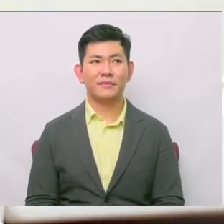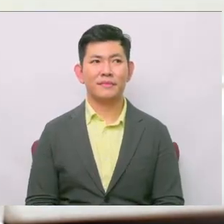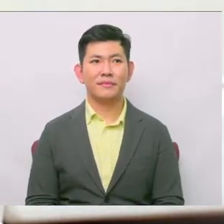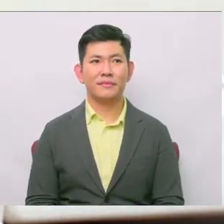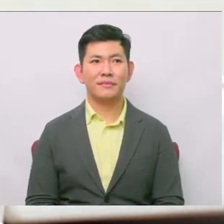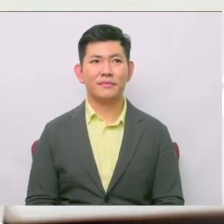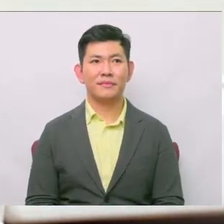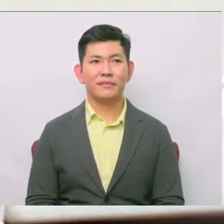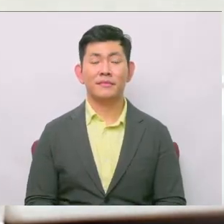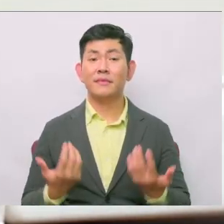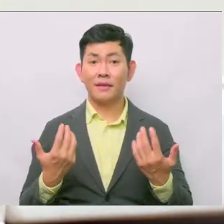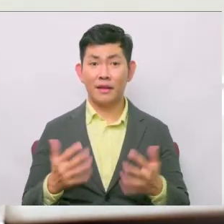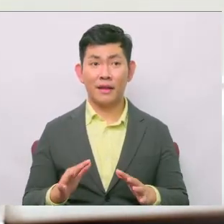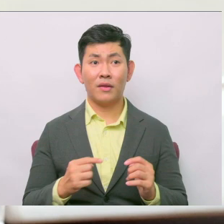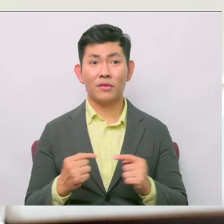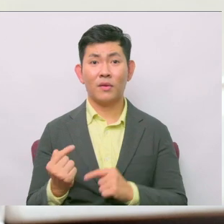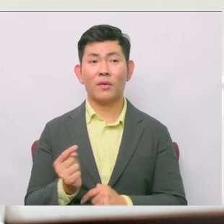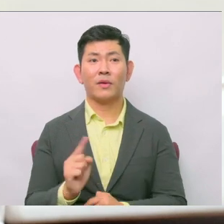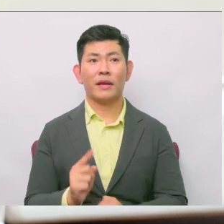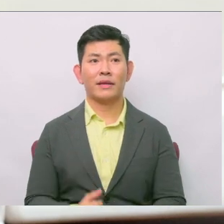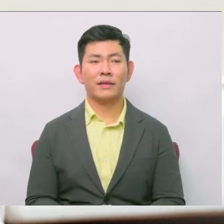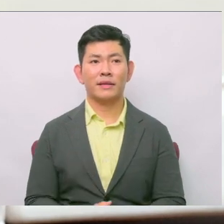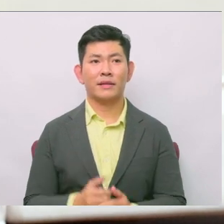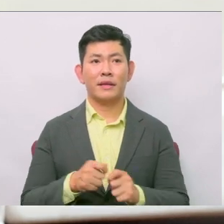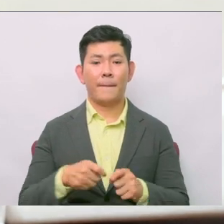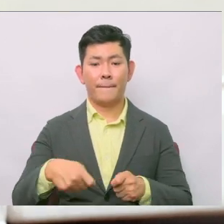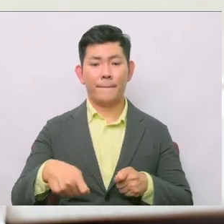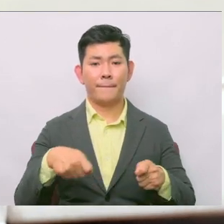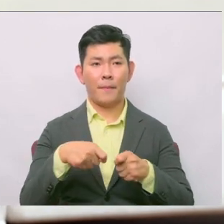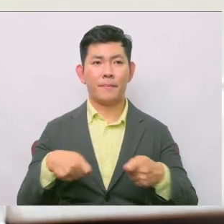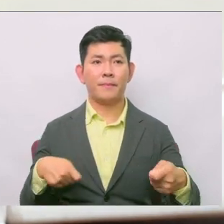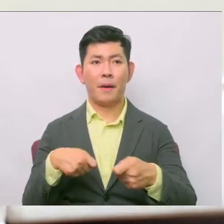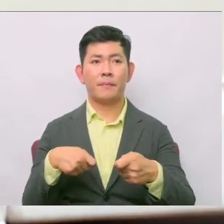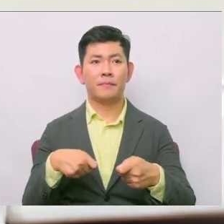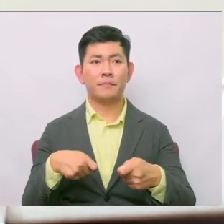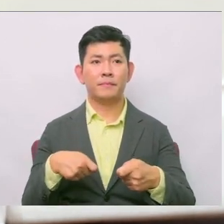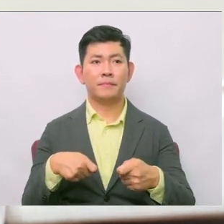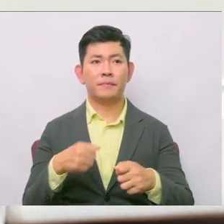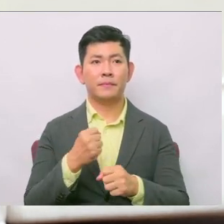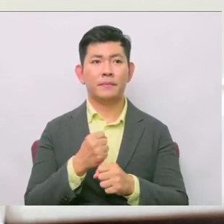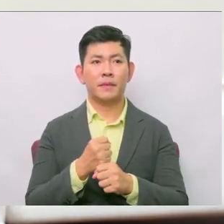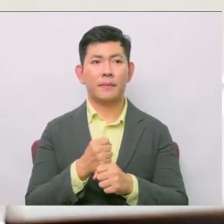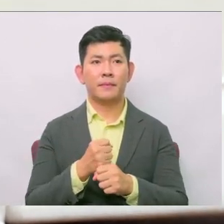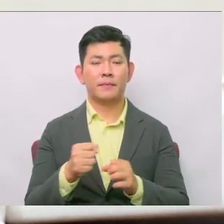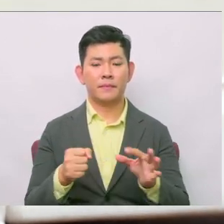พอแน่นแล้วเราก็เนี่ยค่ะจับชายผ้านะคะเป็นสามเหลี่ยม